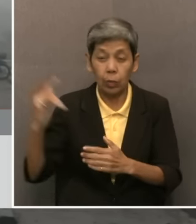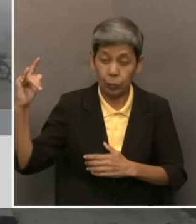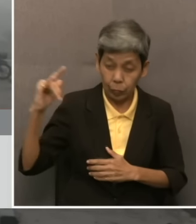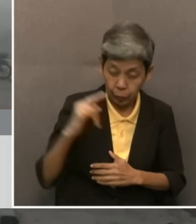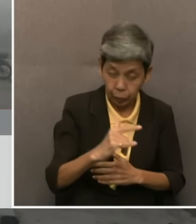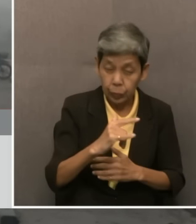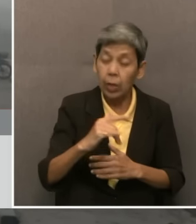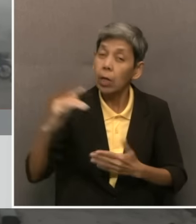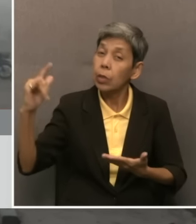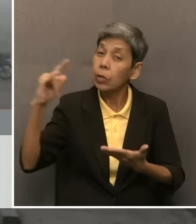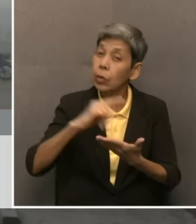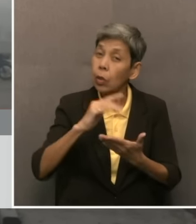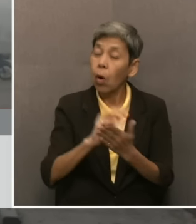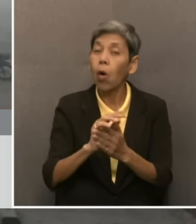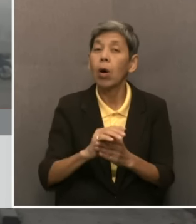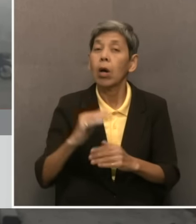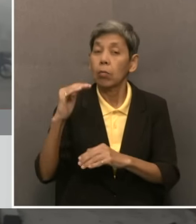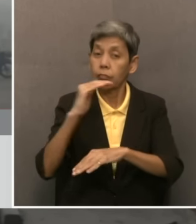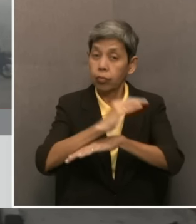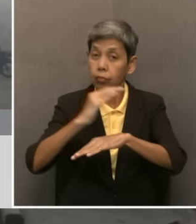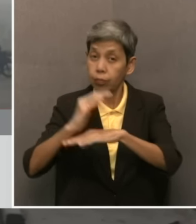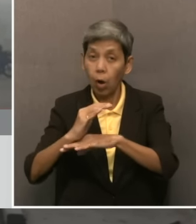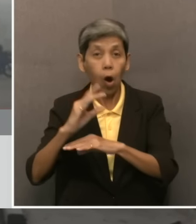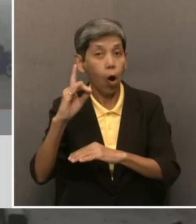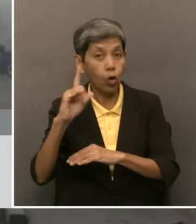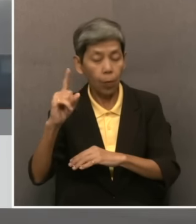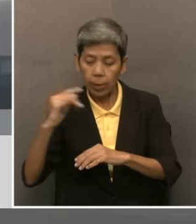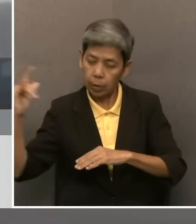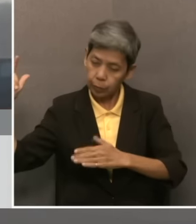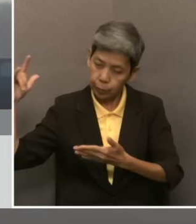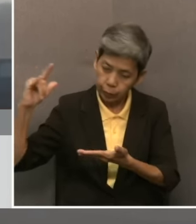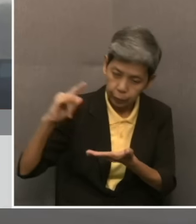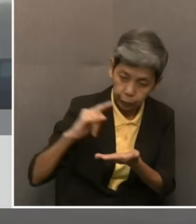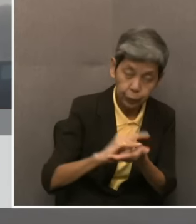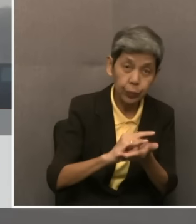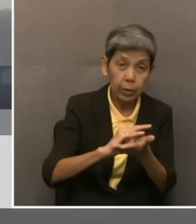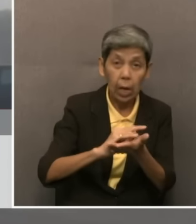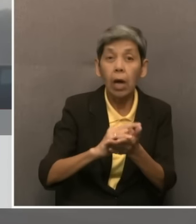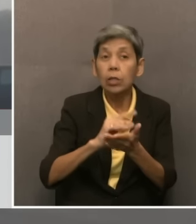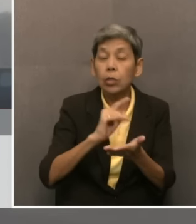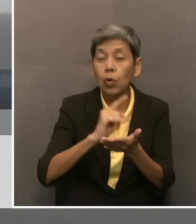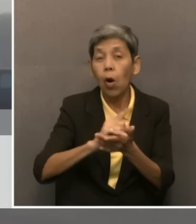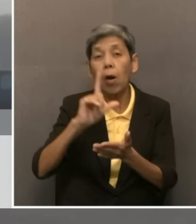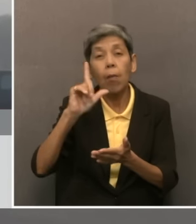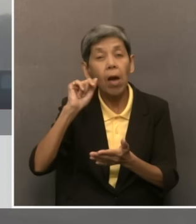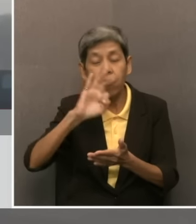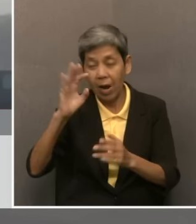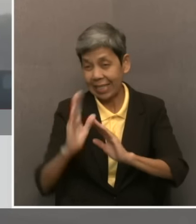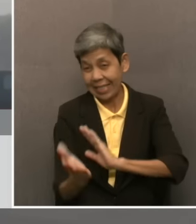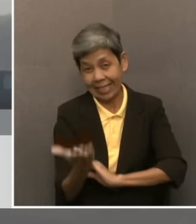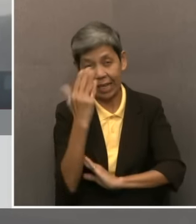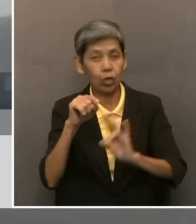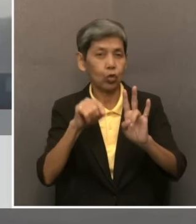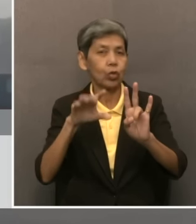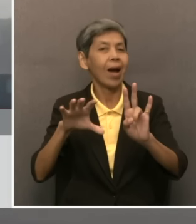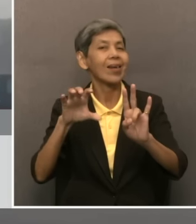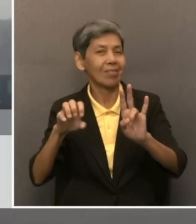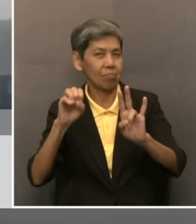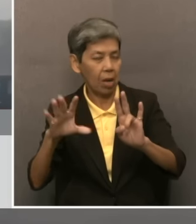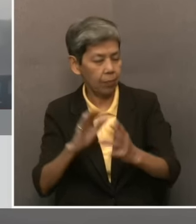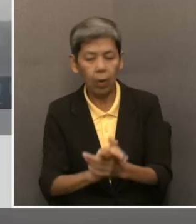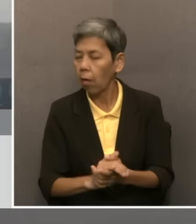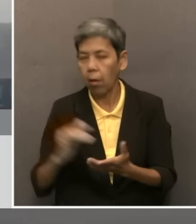อากาศยานสุวรรณภูมิและดอนเมืองมาลงจอดที่ท่าอากาศยานแม่ฟ้าหลวงในเวลา 7:55 นาที